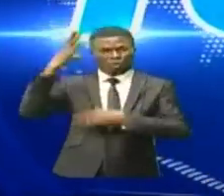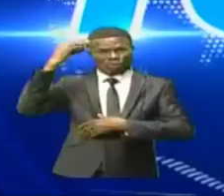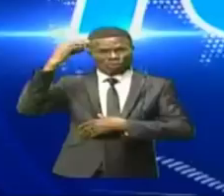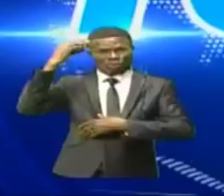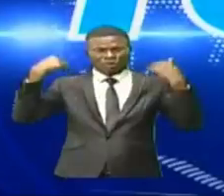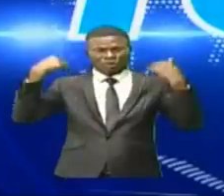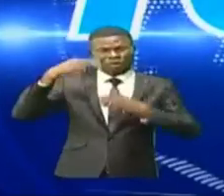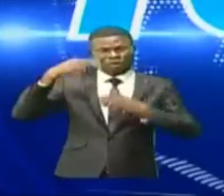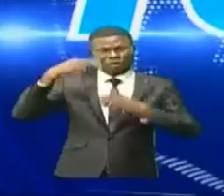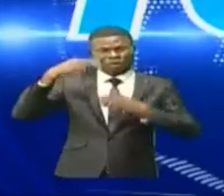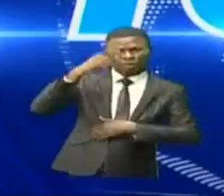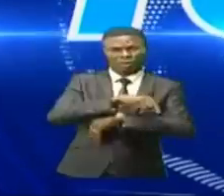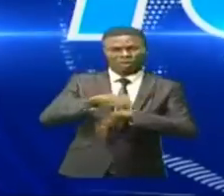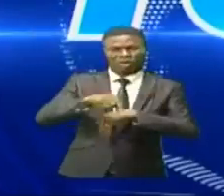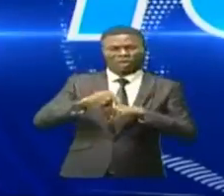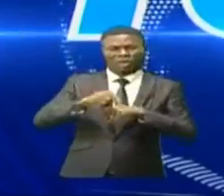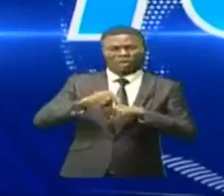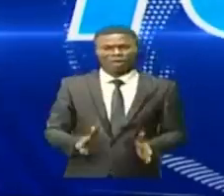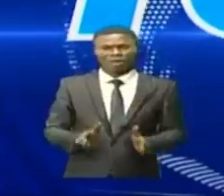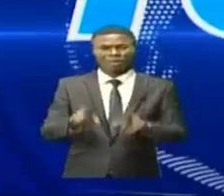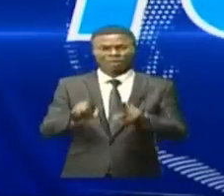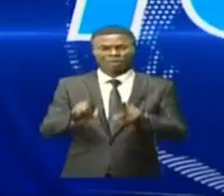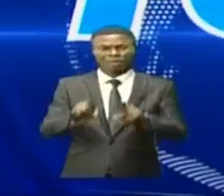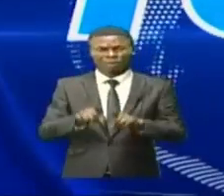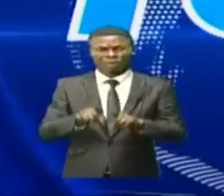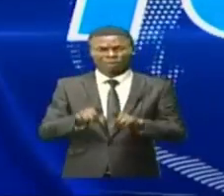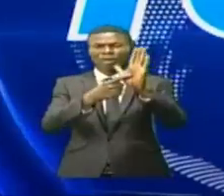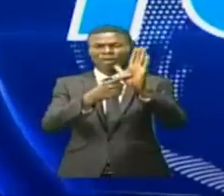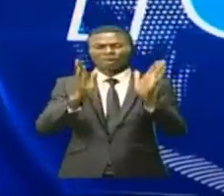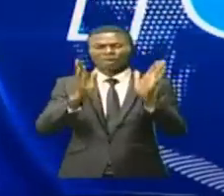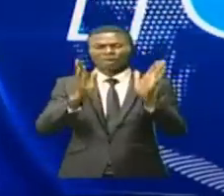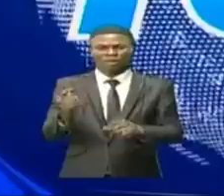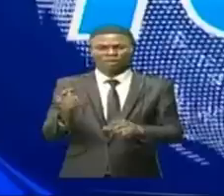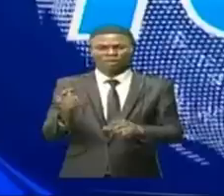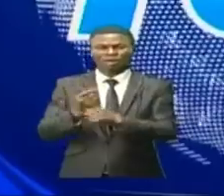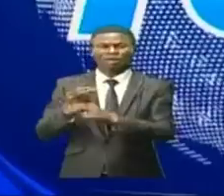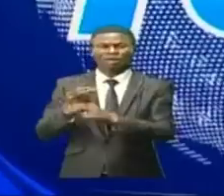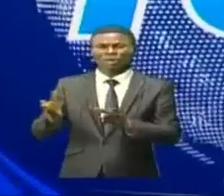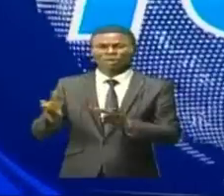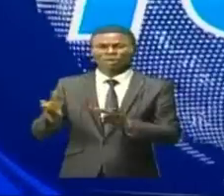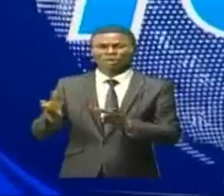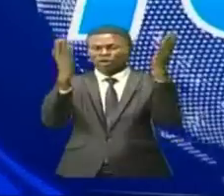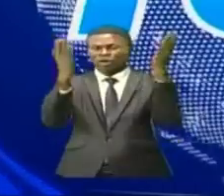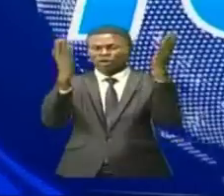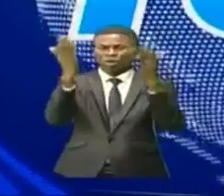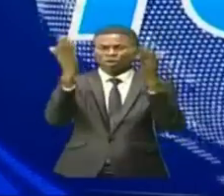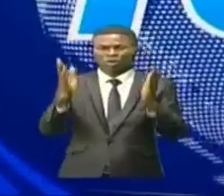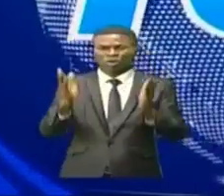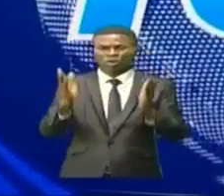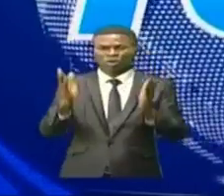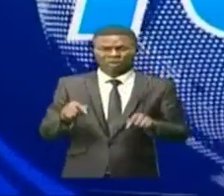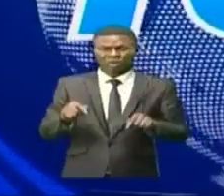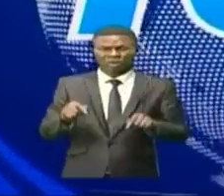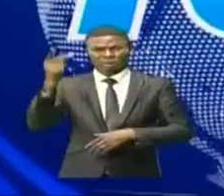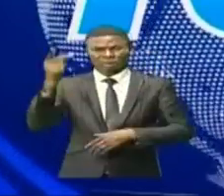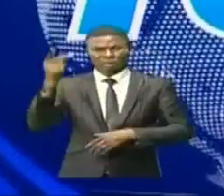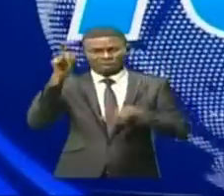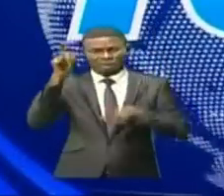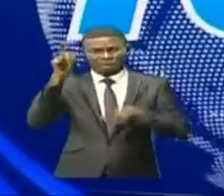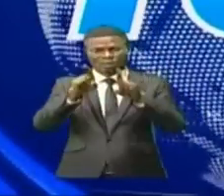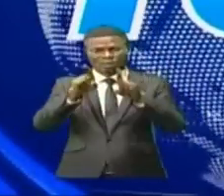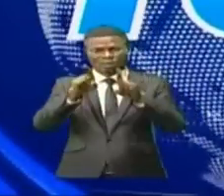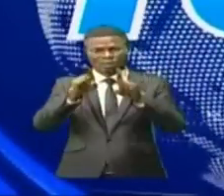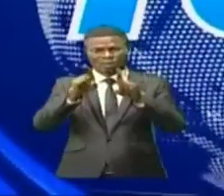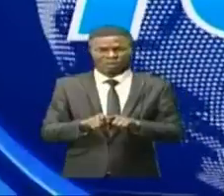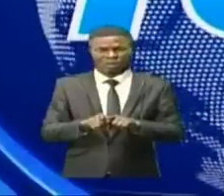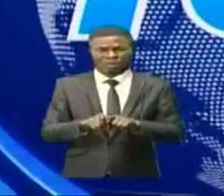autorités politico-administratives, les représentants des services de sécurité commerciaux de la ville de Kinshasa et le